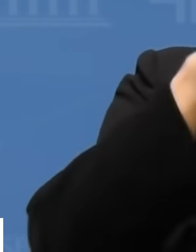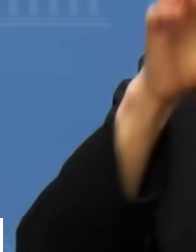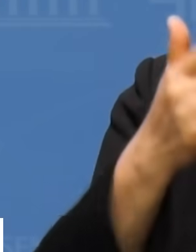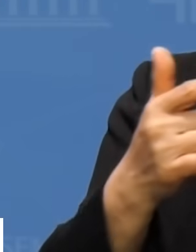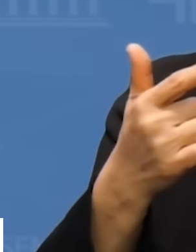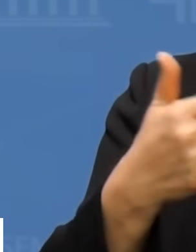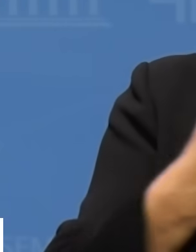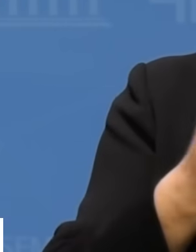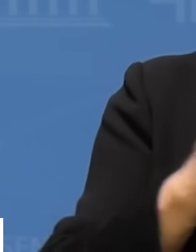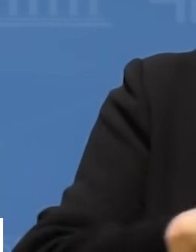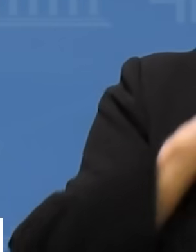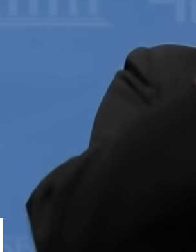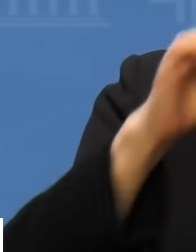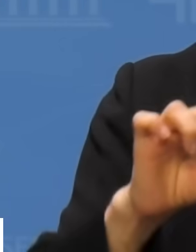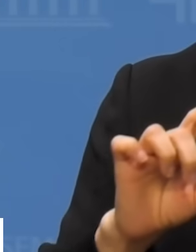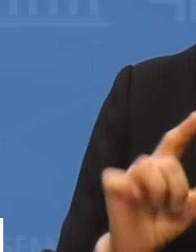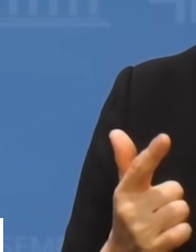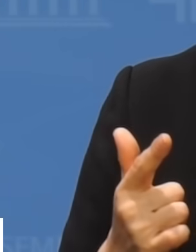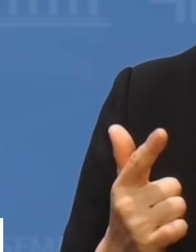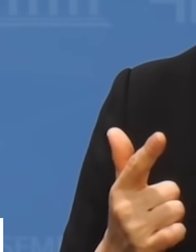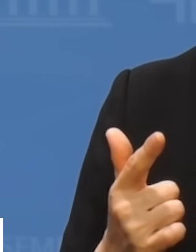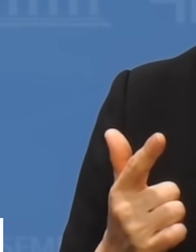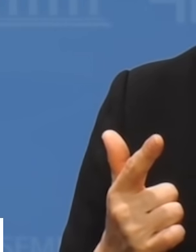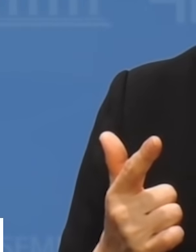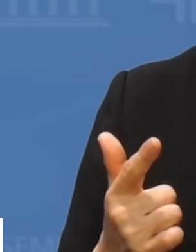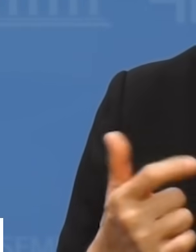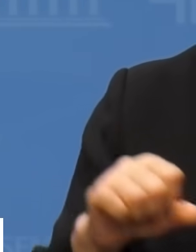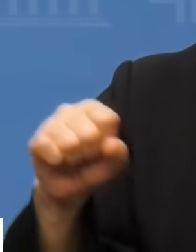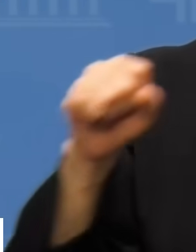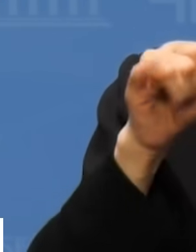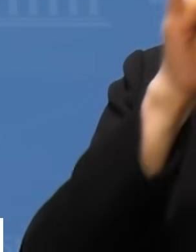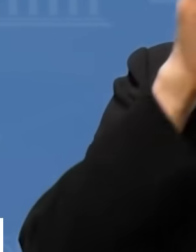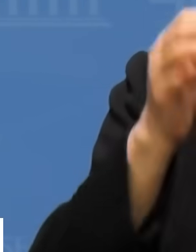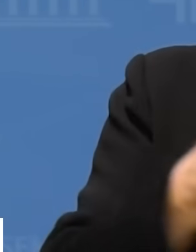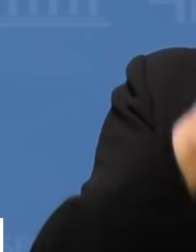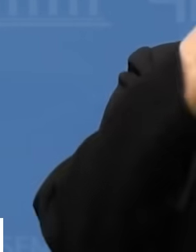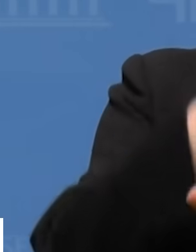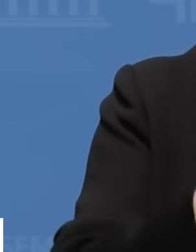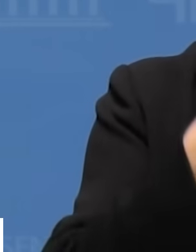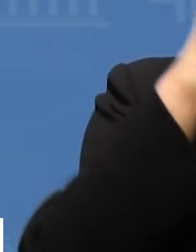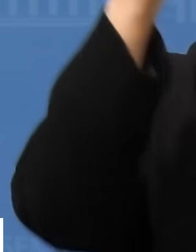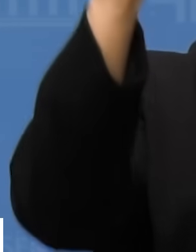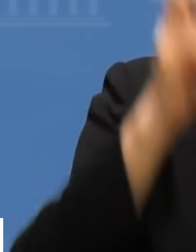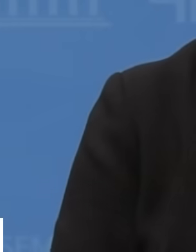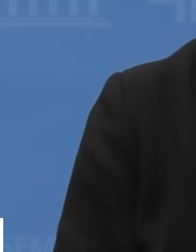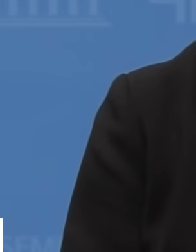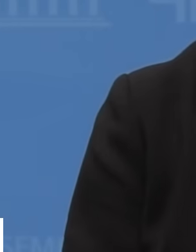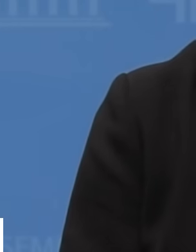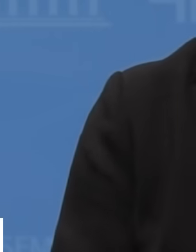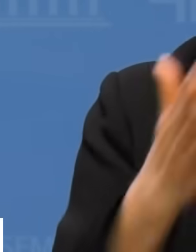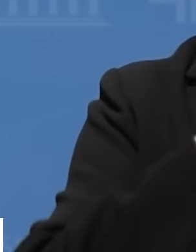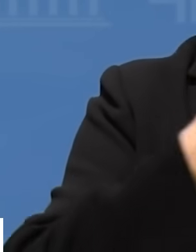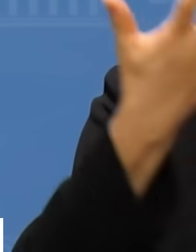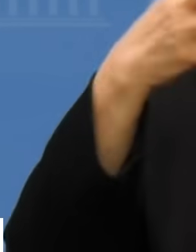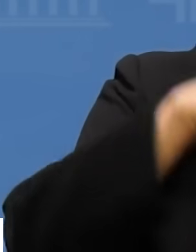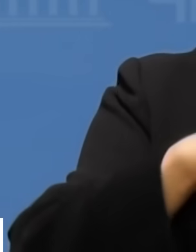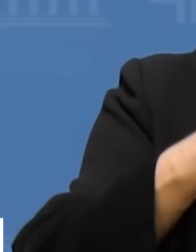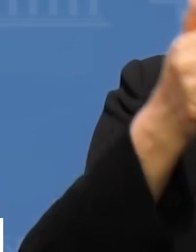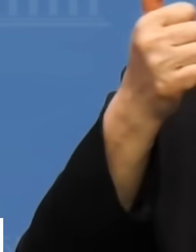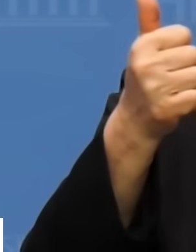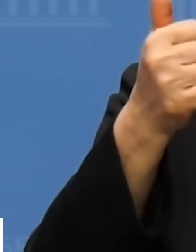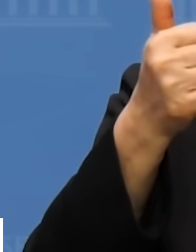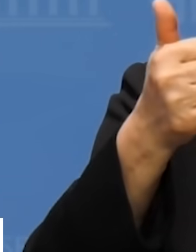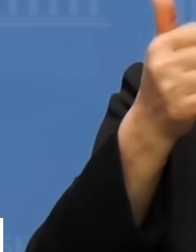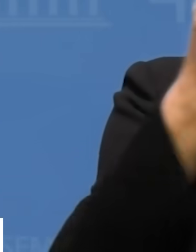약자를 보호하는 공정이 아니라 유전무죄, 무전유죄일 것입니다. 저를 포함한